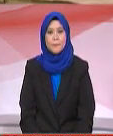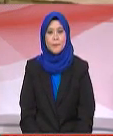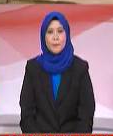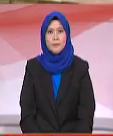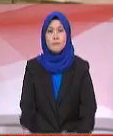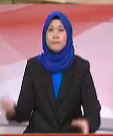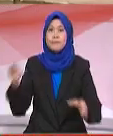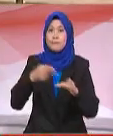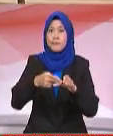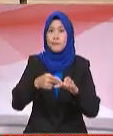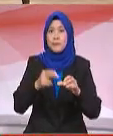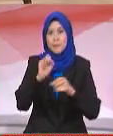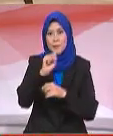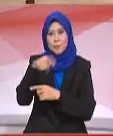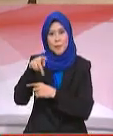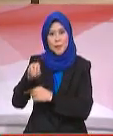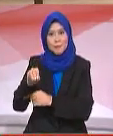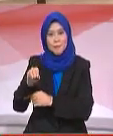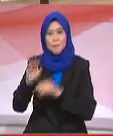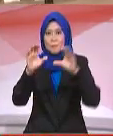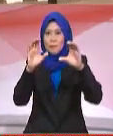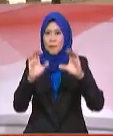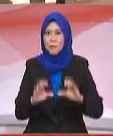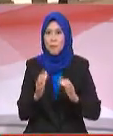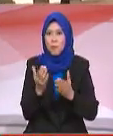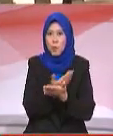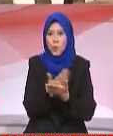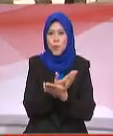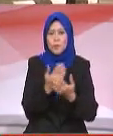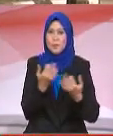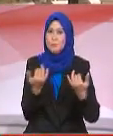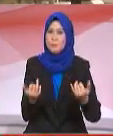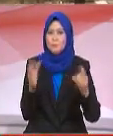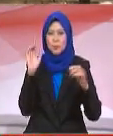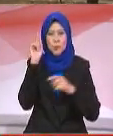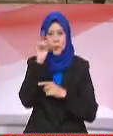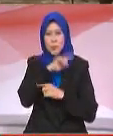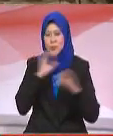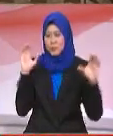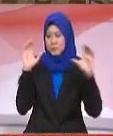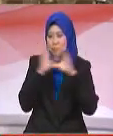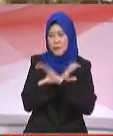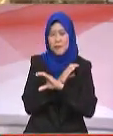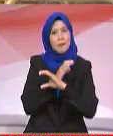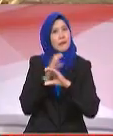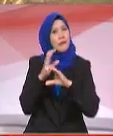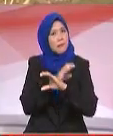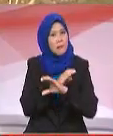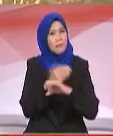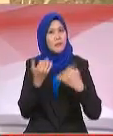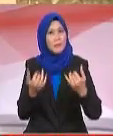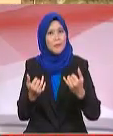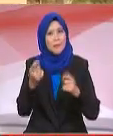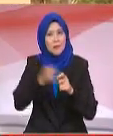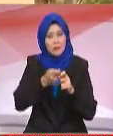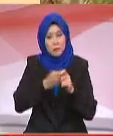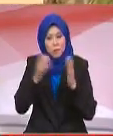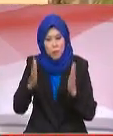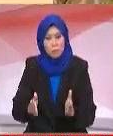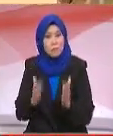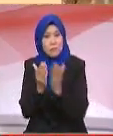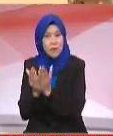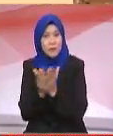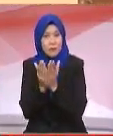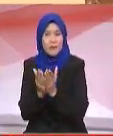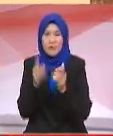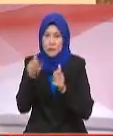Menduduki peperiksaan dalam norma baharu semestinya memberi cabaran hebat kepada warga pendidik dalam memastikan setiap calon